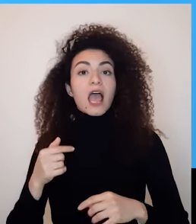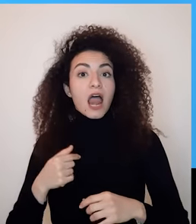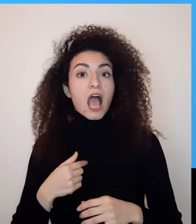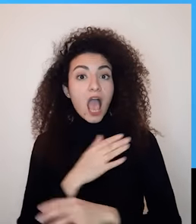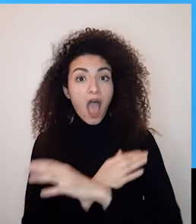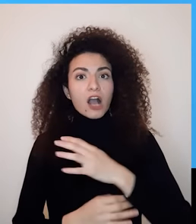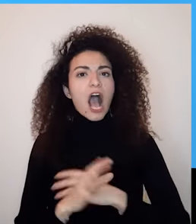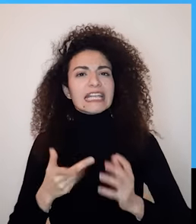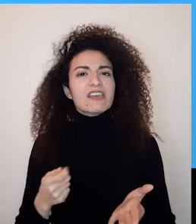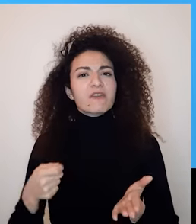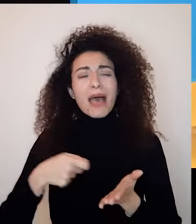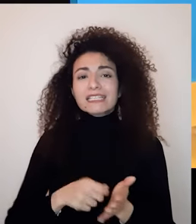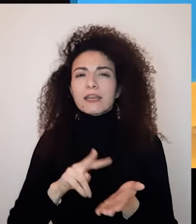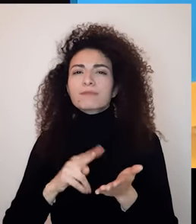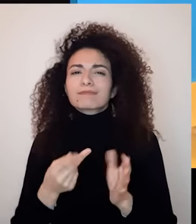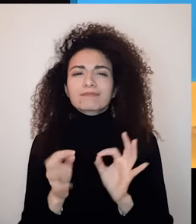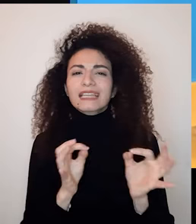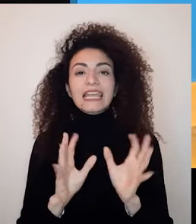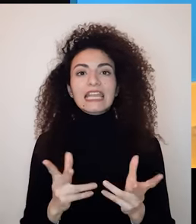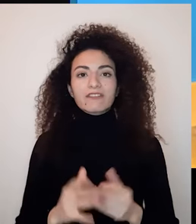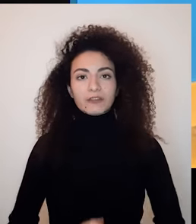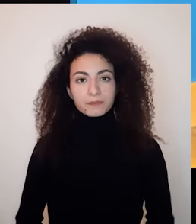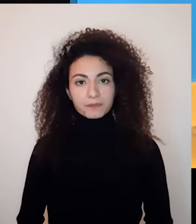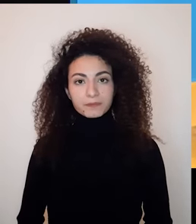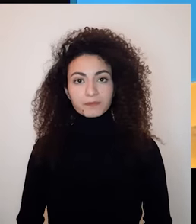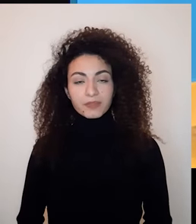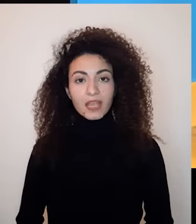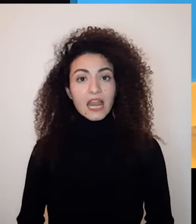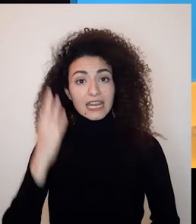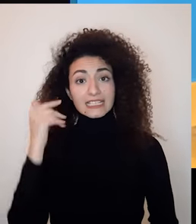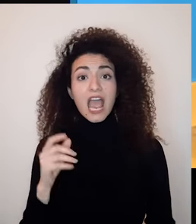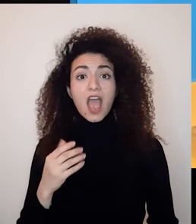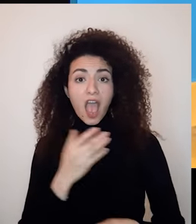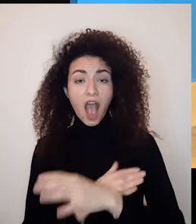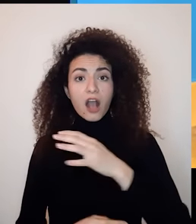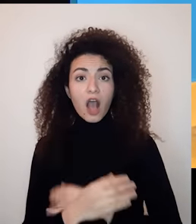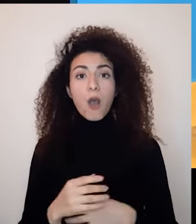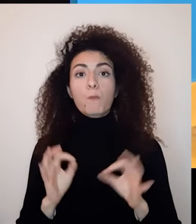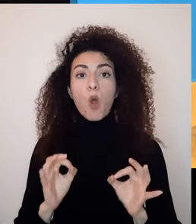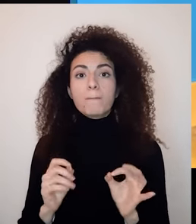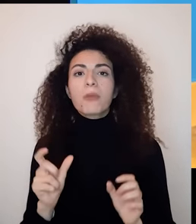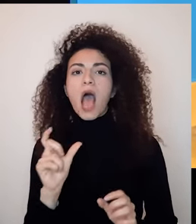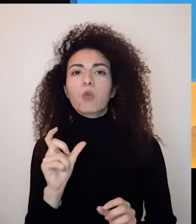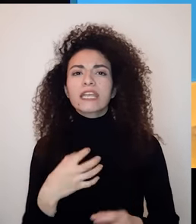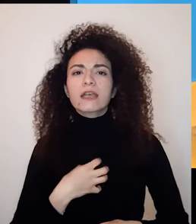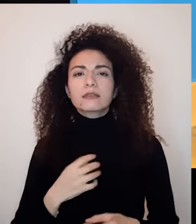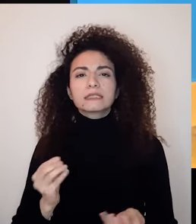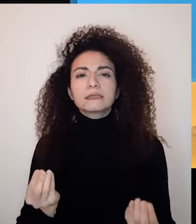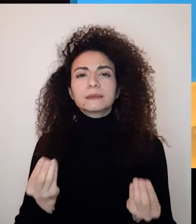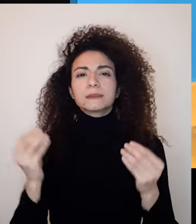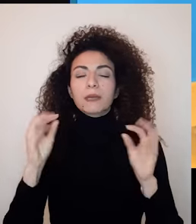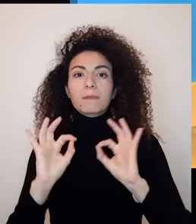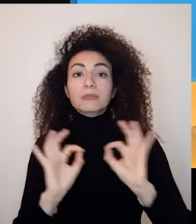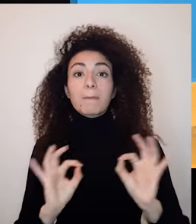تمييز لمتطلبات البيئة. عدة تحديات بتعترض النساء ذوات الإعاقة بما يخص بلورة هوية حياتهم الجنسية، نظرا